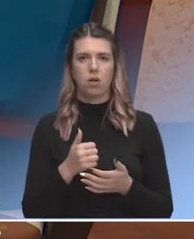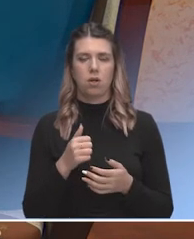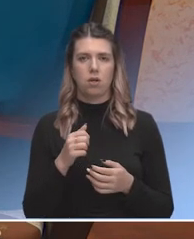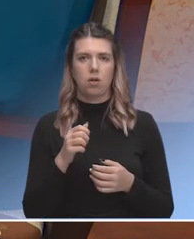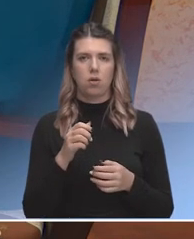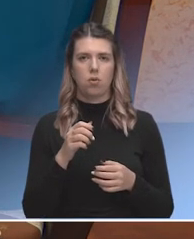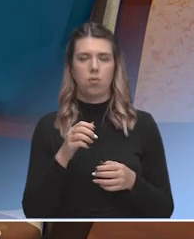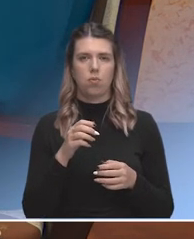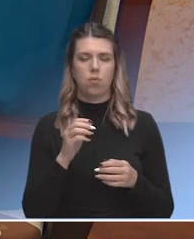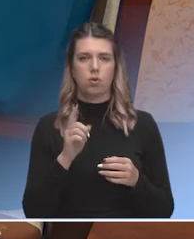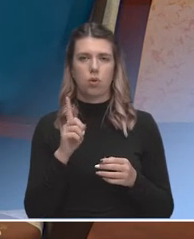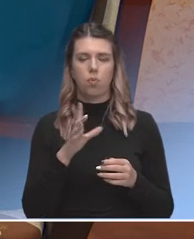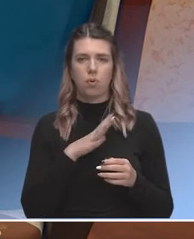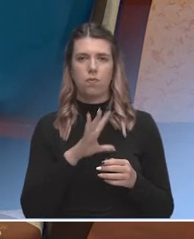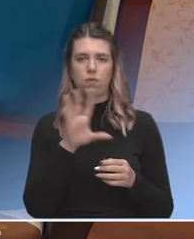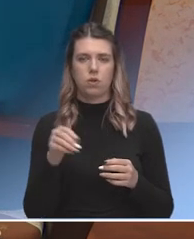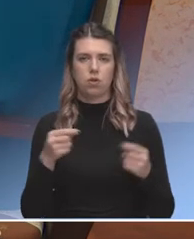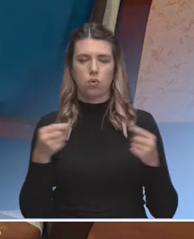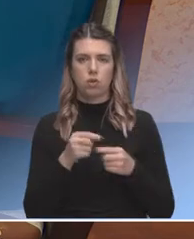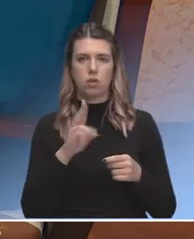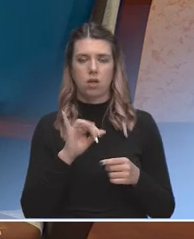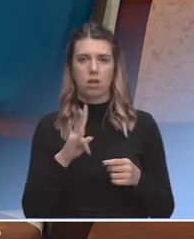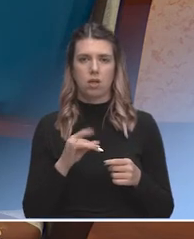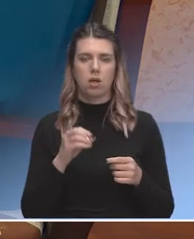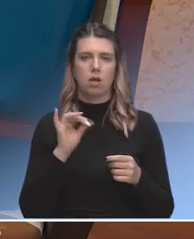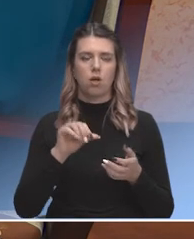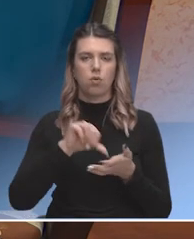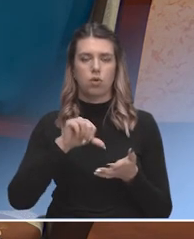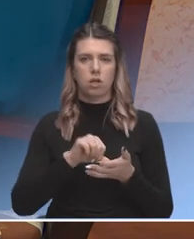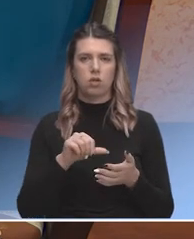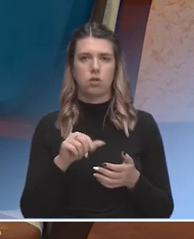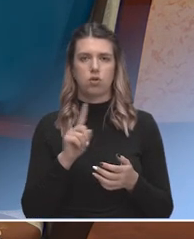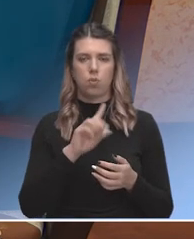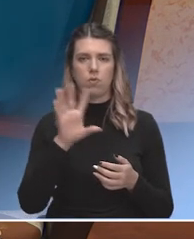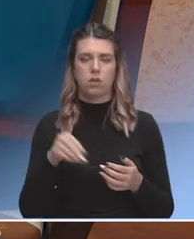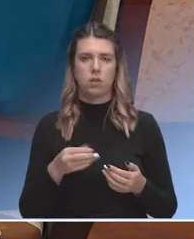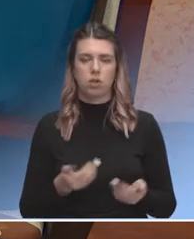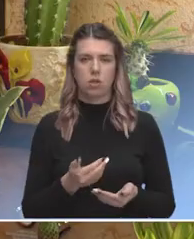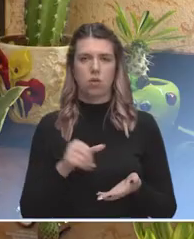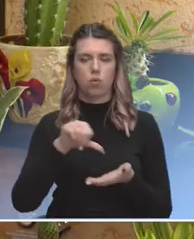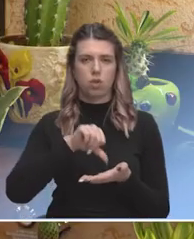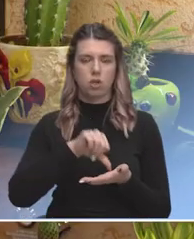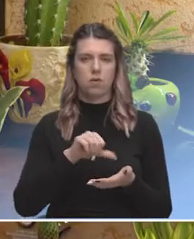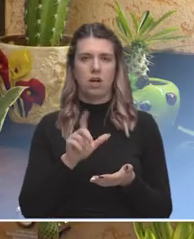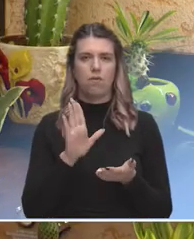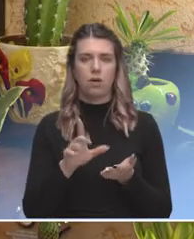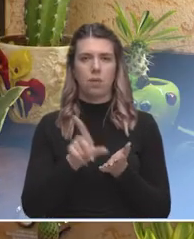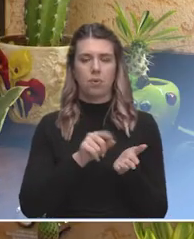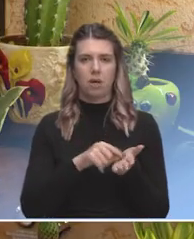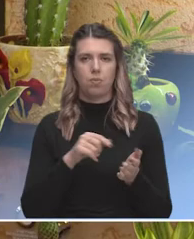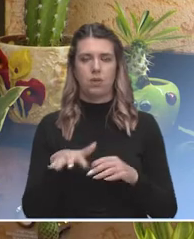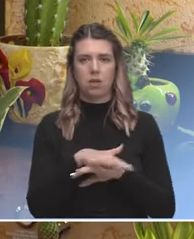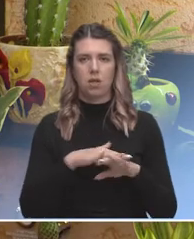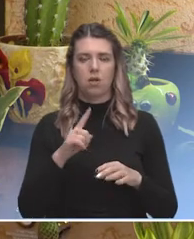главное – обеспечить полноту сбора этих данных и полноту участия жителей Дона